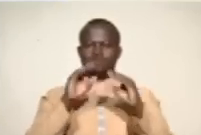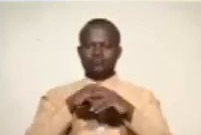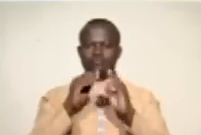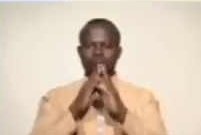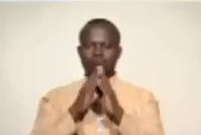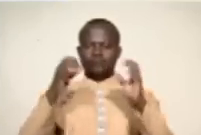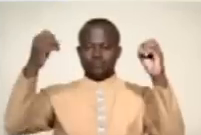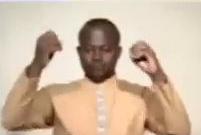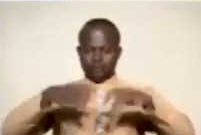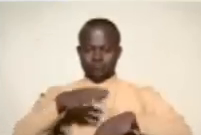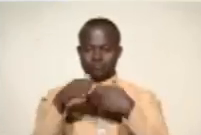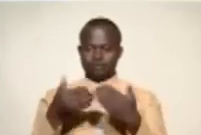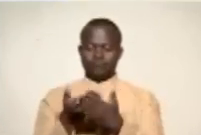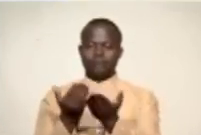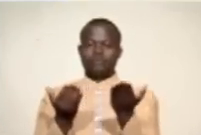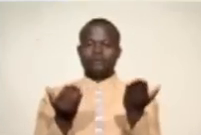wa Kigali